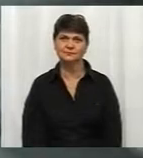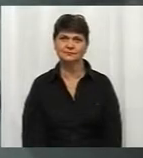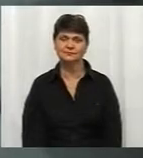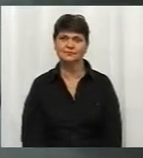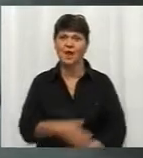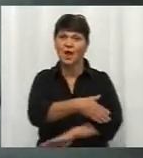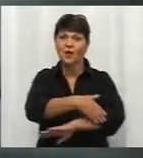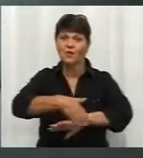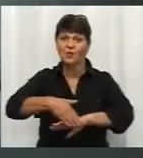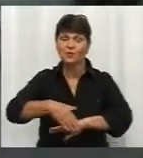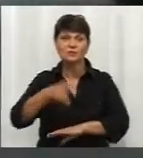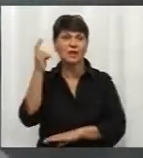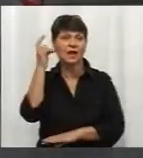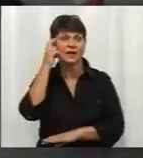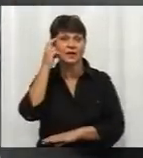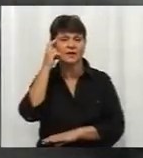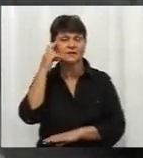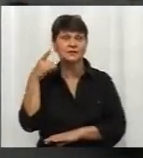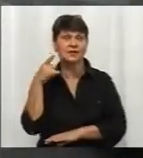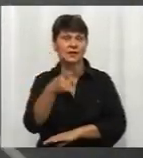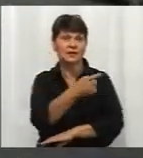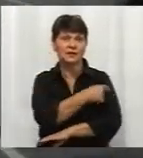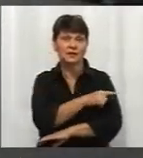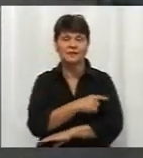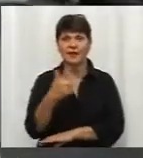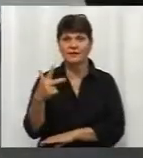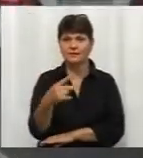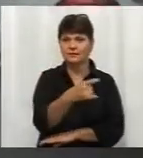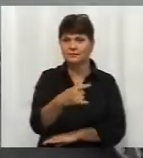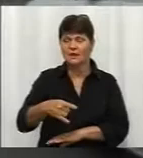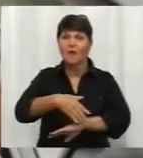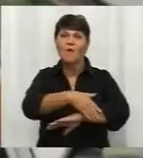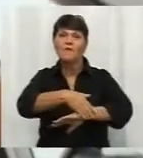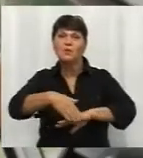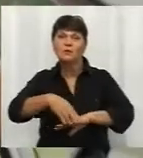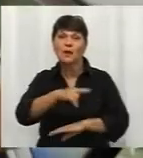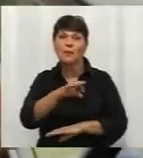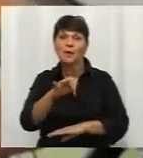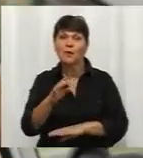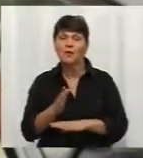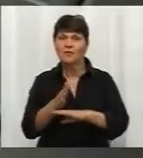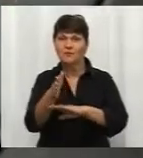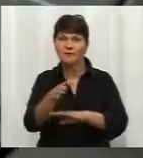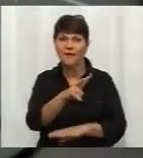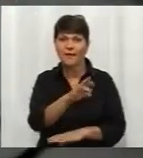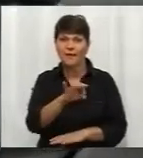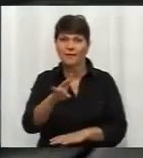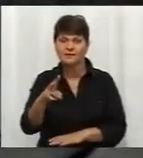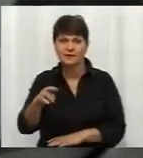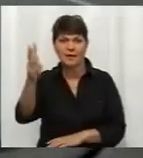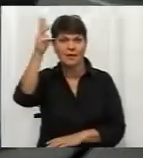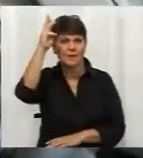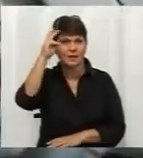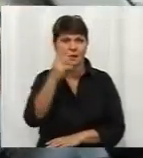З вулиці Київської карета швидкої та три екіпажі поліцейських виїздять на вулицю Пирогова. Далі їдуть Келицькою, Хмельницьким шосе,